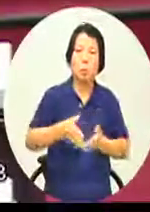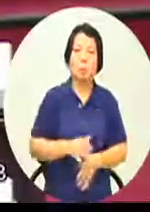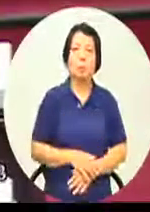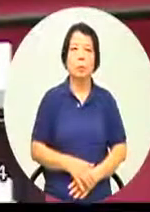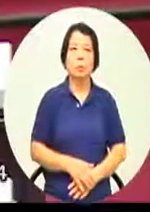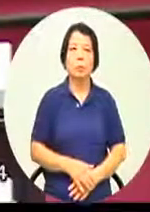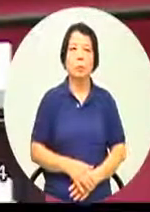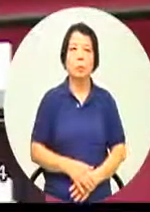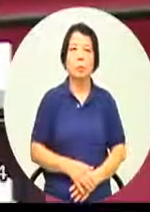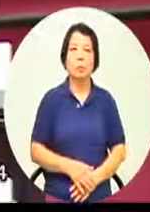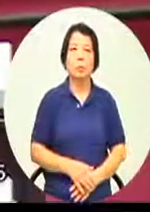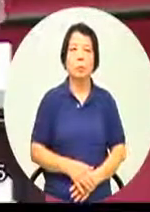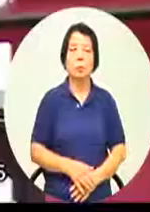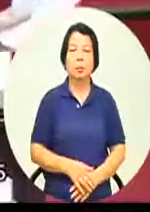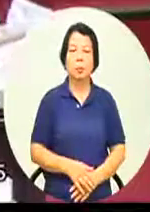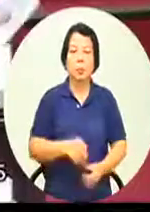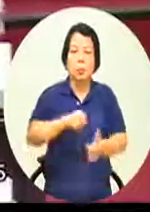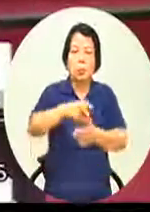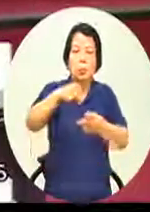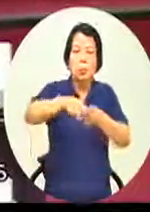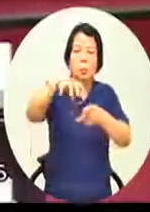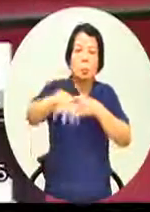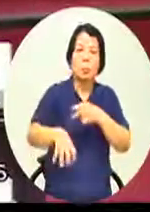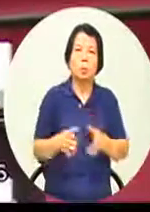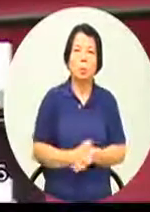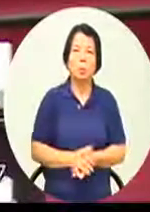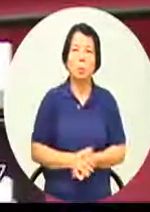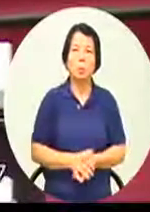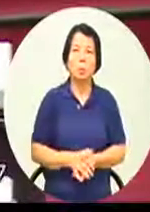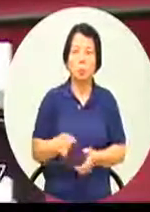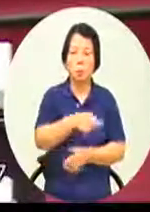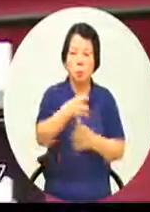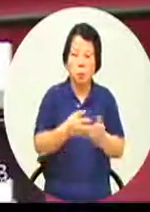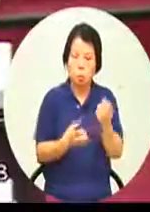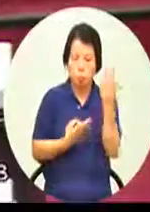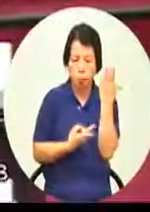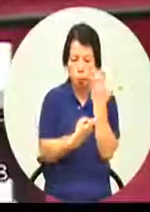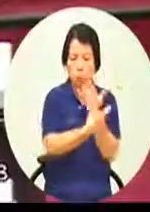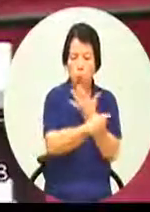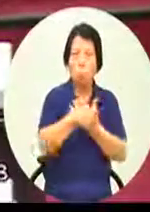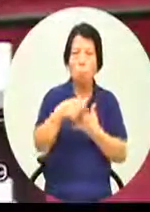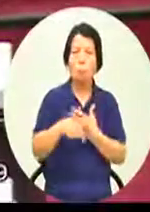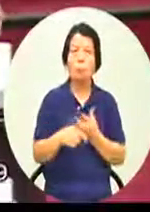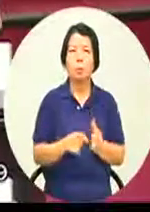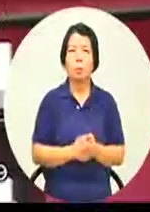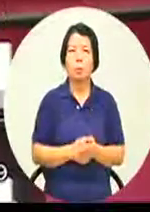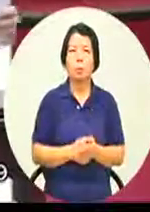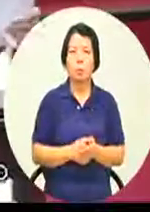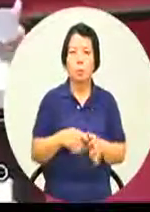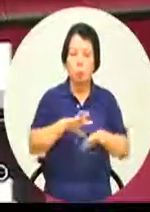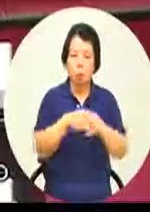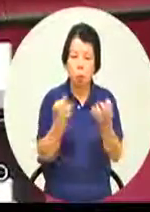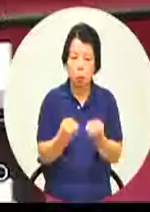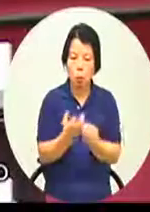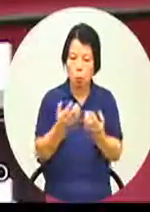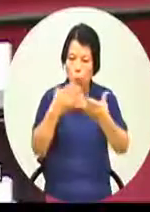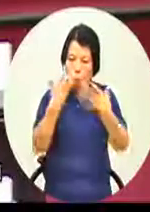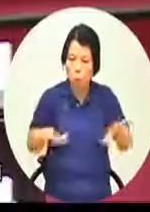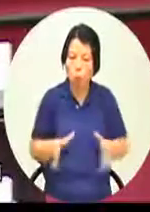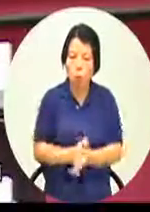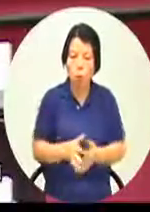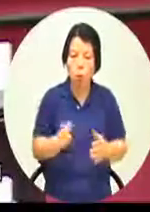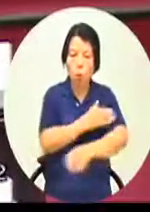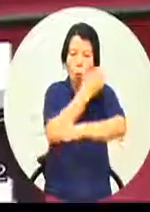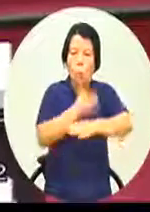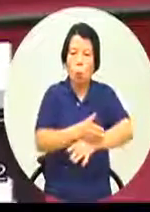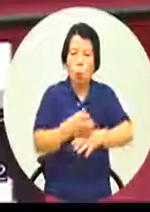那因为养工处他在修剪树木等等，那他会产生很多很多的树枝，那现在都是